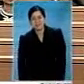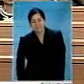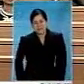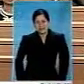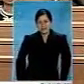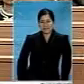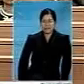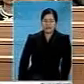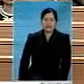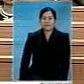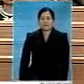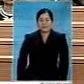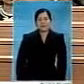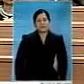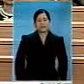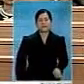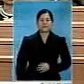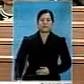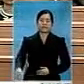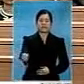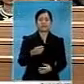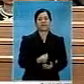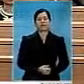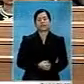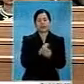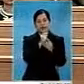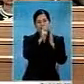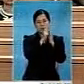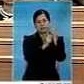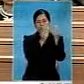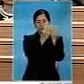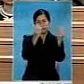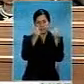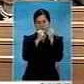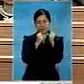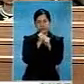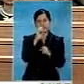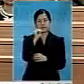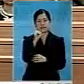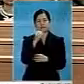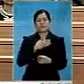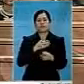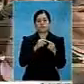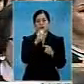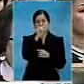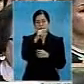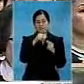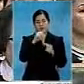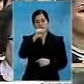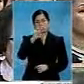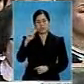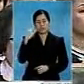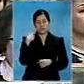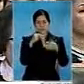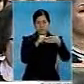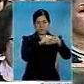ครับฉบับ2540เป็นฉบับแรกที่เราให้วุฒิสภามาจากการเลือกตั้งอยากจะเล่าบรรย